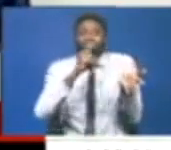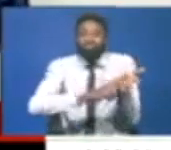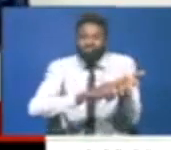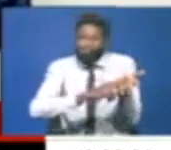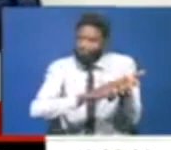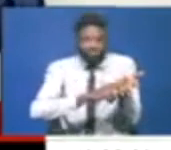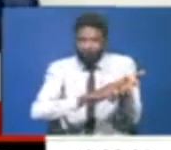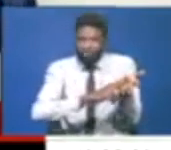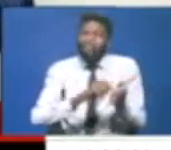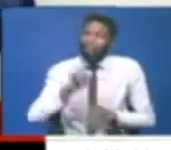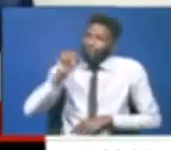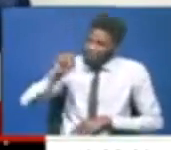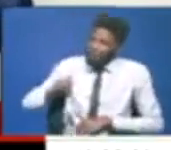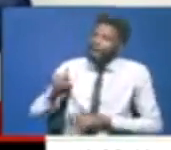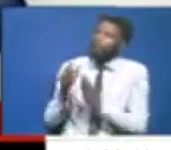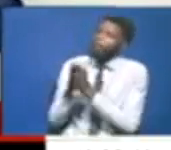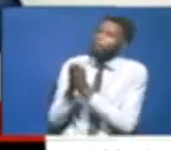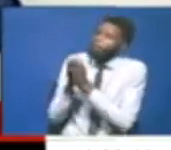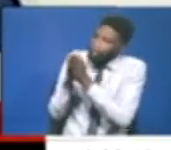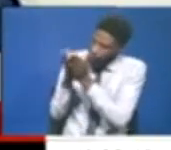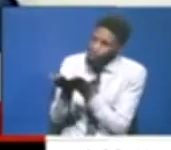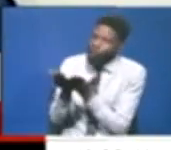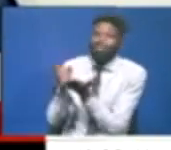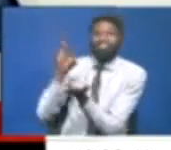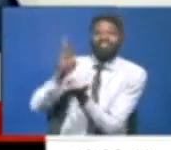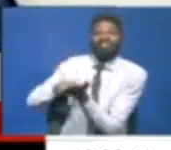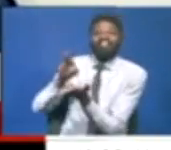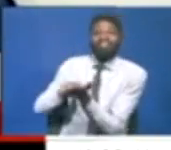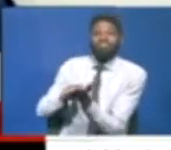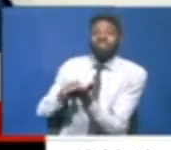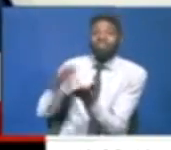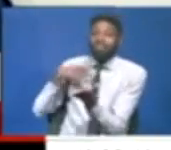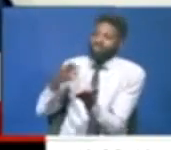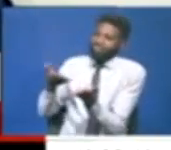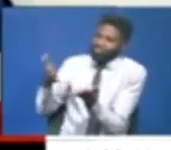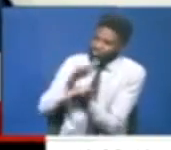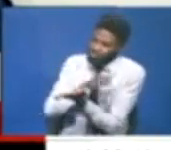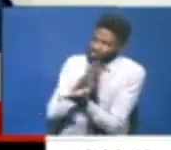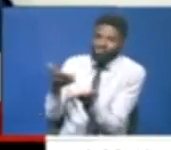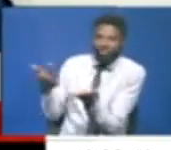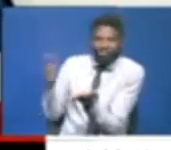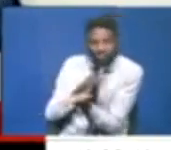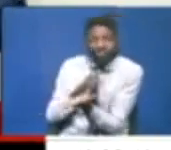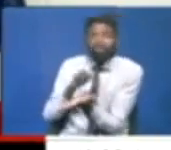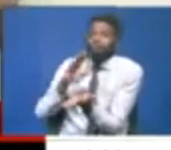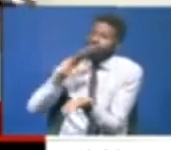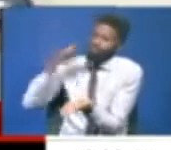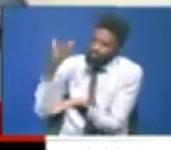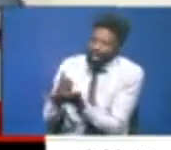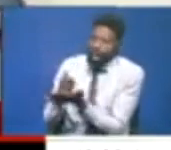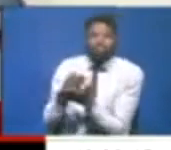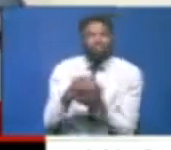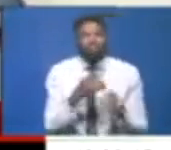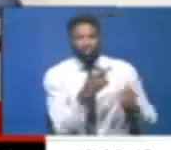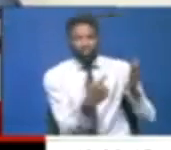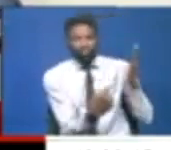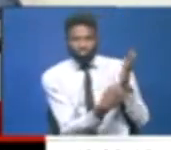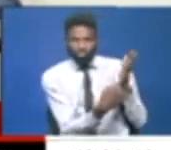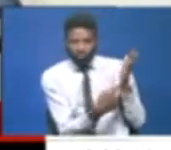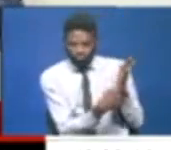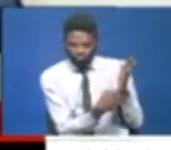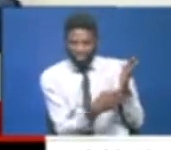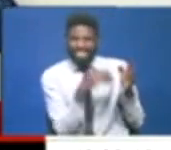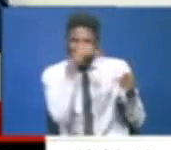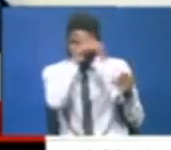la kibinafsi ambalo linaweza kuguswa ili kuidhinisha yale yaliyo katika mtambo yanaambatana na